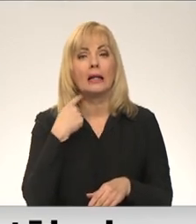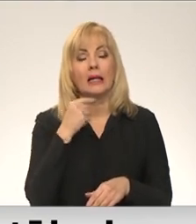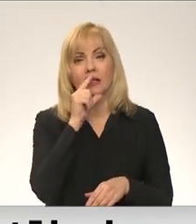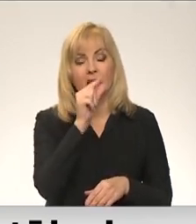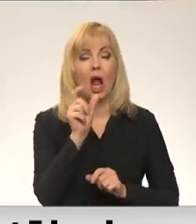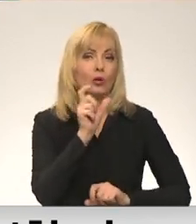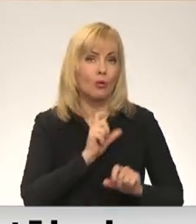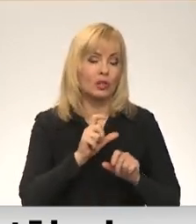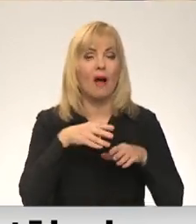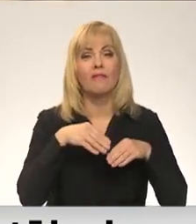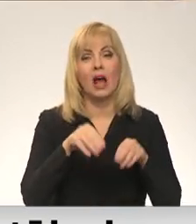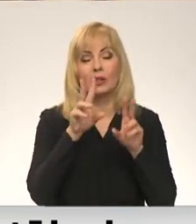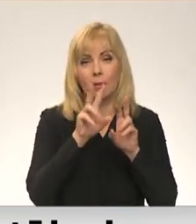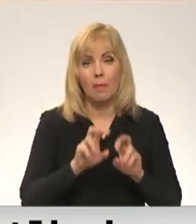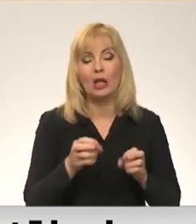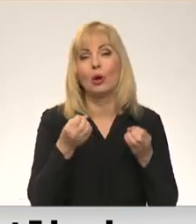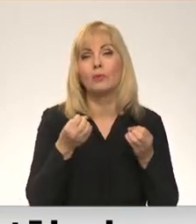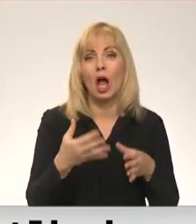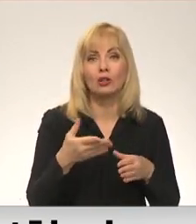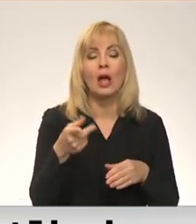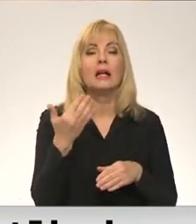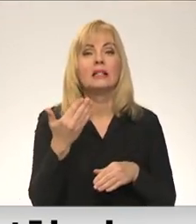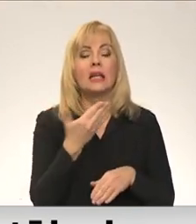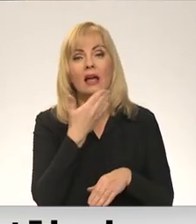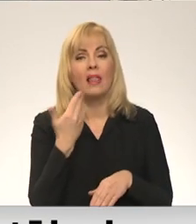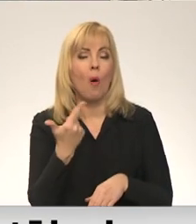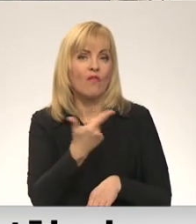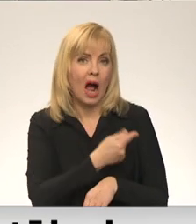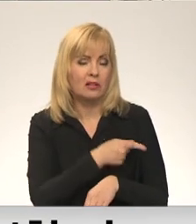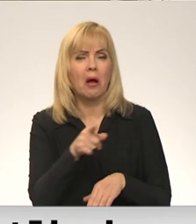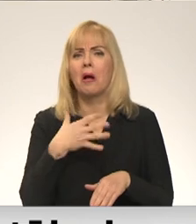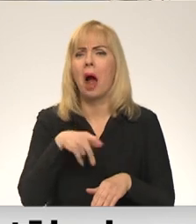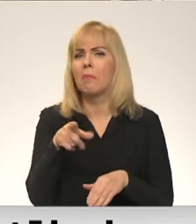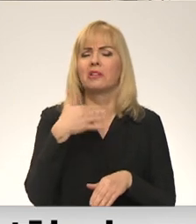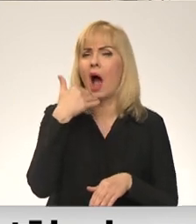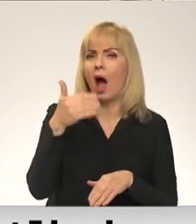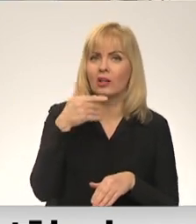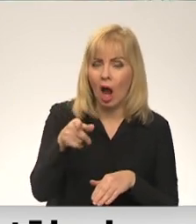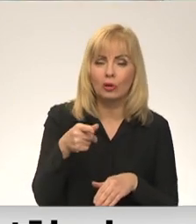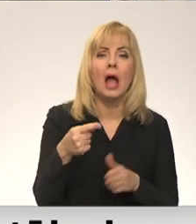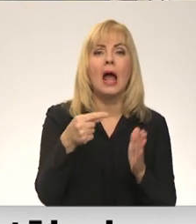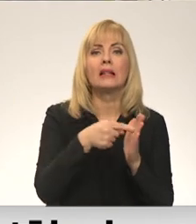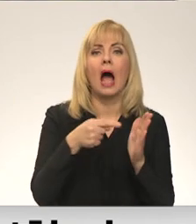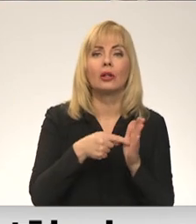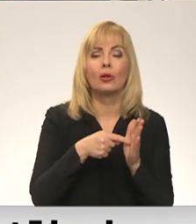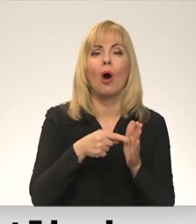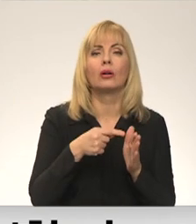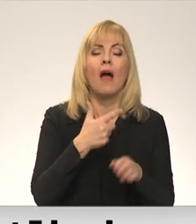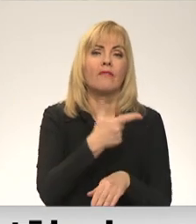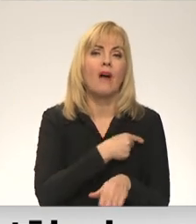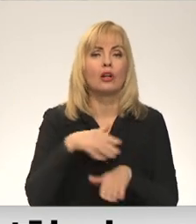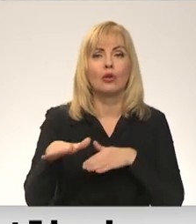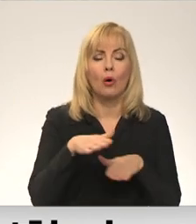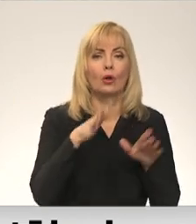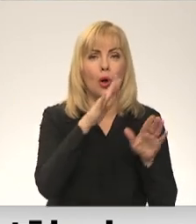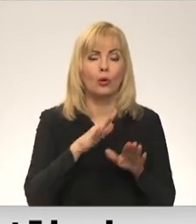universitāte veicot pētījumu, lai noskaidrotu nevakcinēto iemeslus. No ievāktajiem datiem vakcinācijas organizatori rudenī varētu